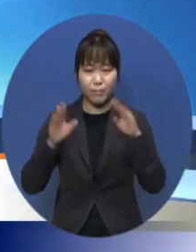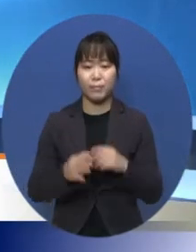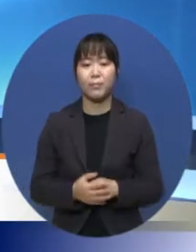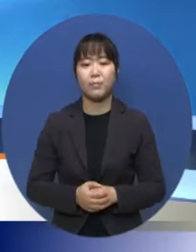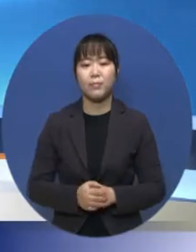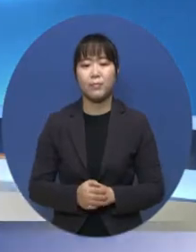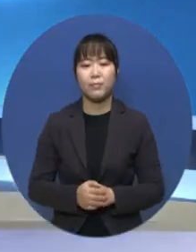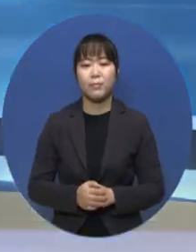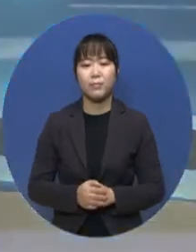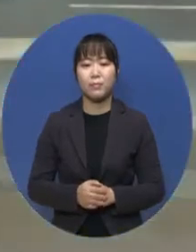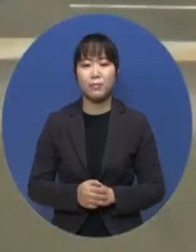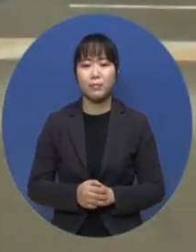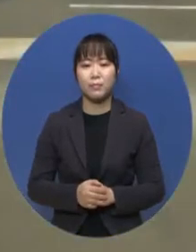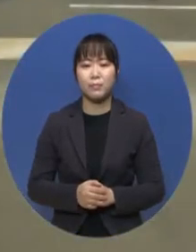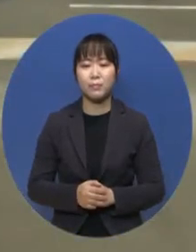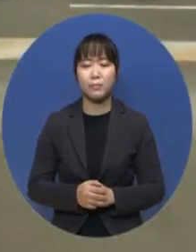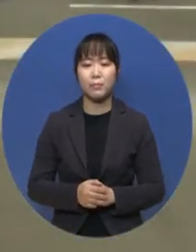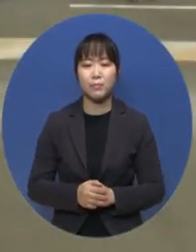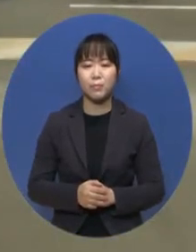전합니다.